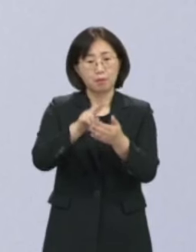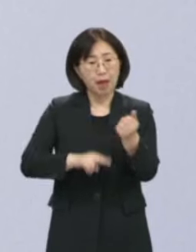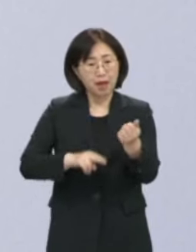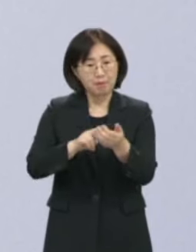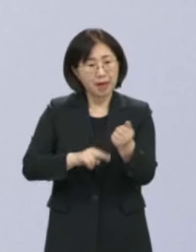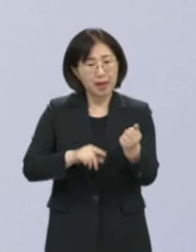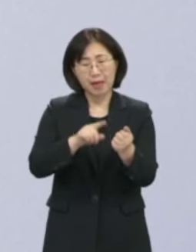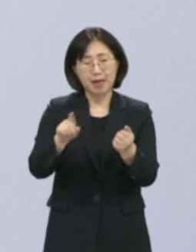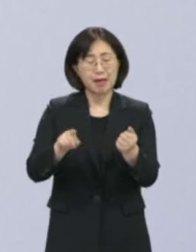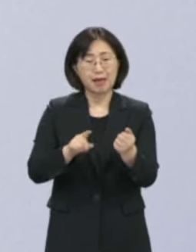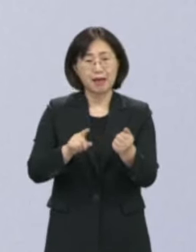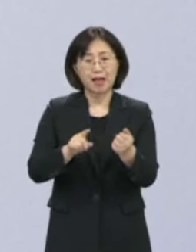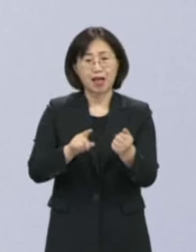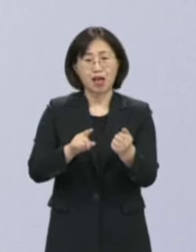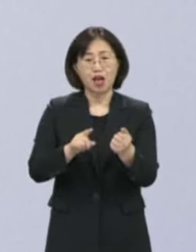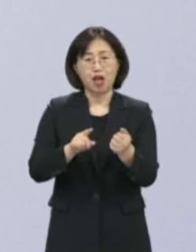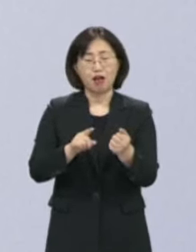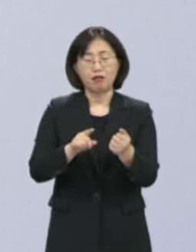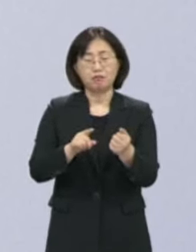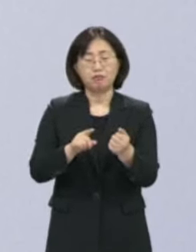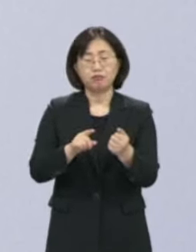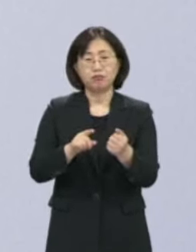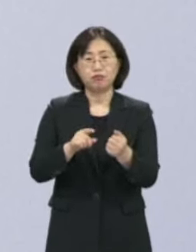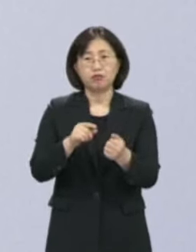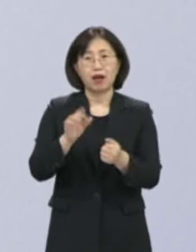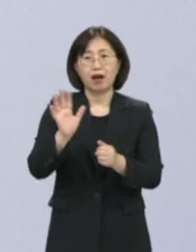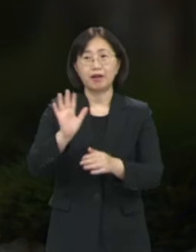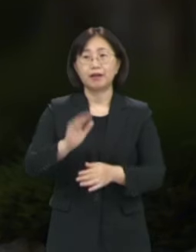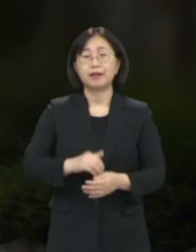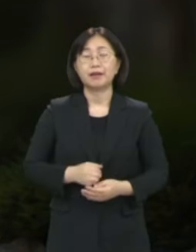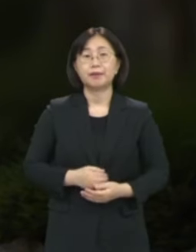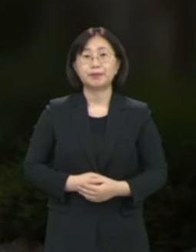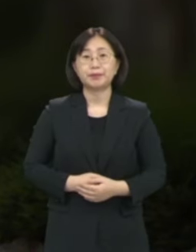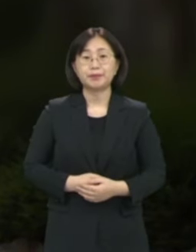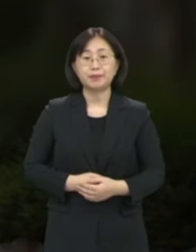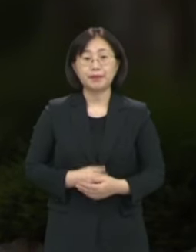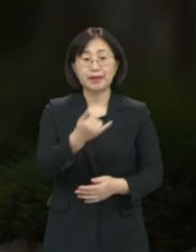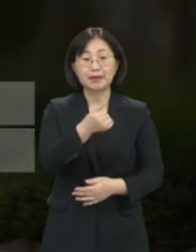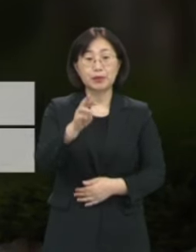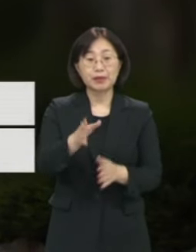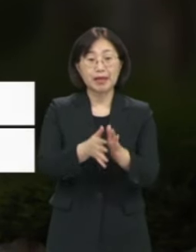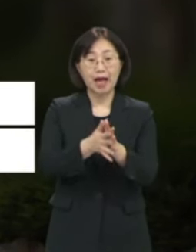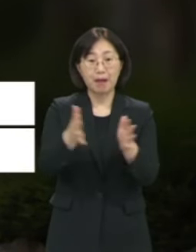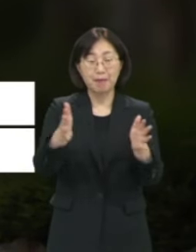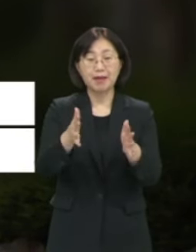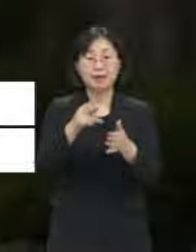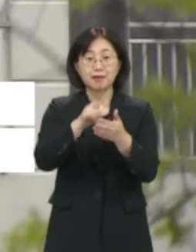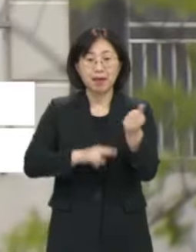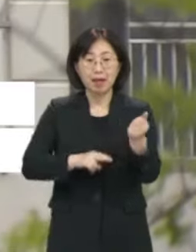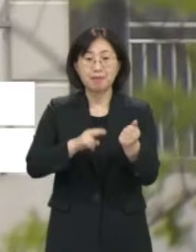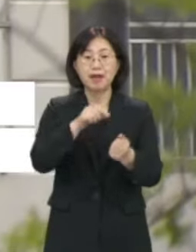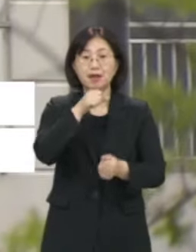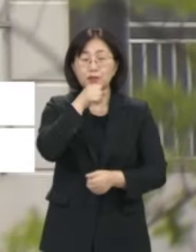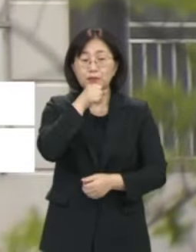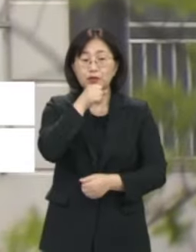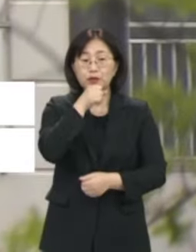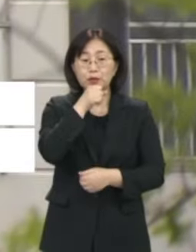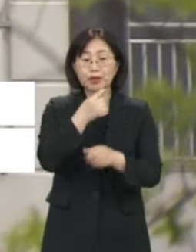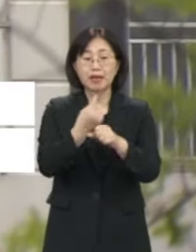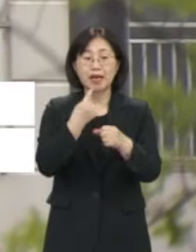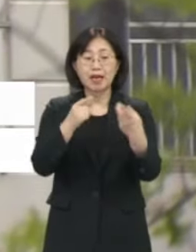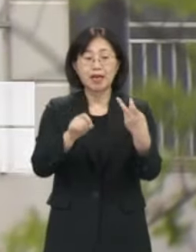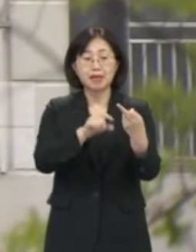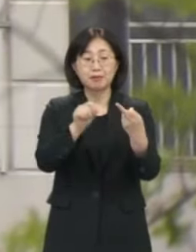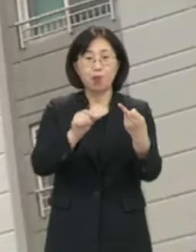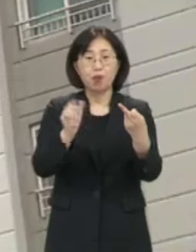분양 시장에도 좀 영향을 좀 강하게 미치고 있는 것 같아요. 세종시 아파트 매매 가격 지수도 지난해 11월부터